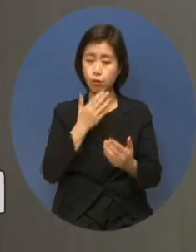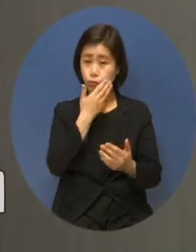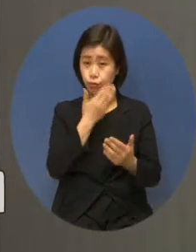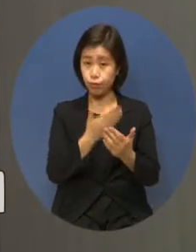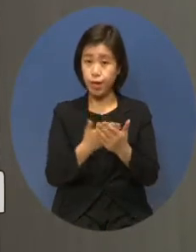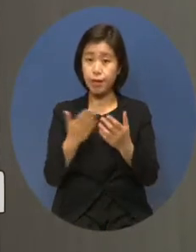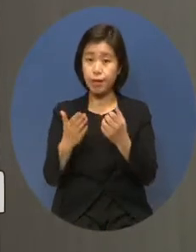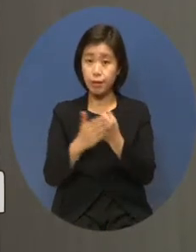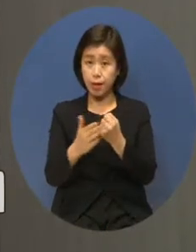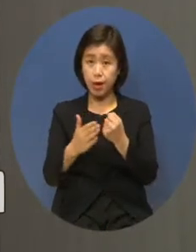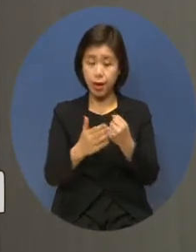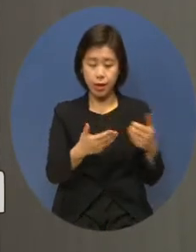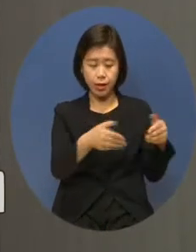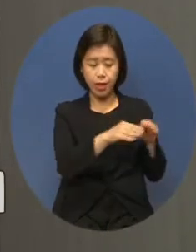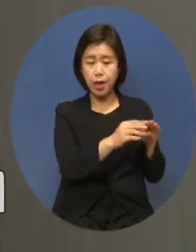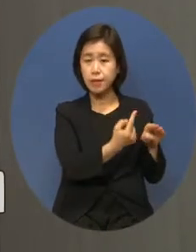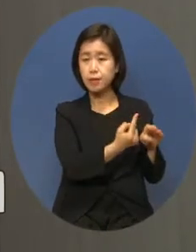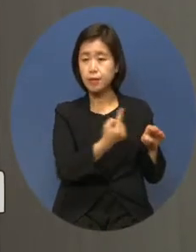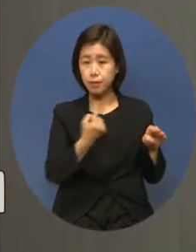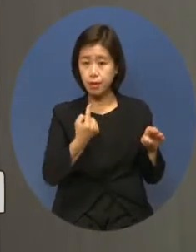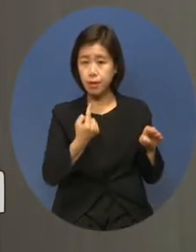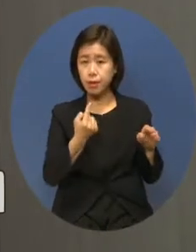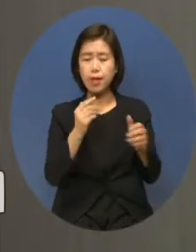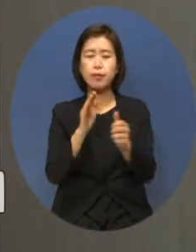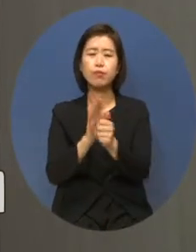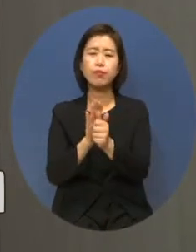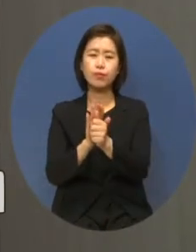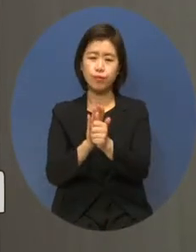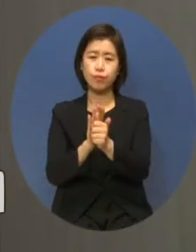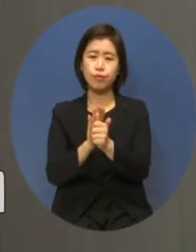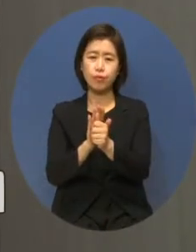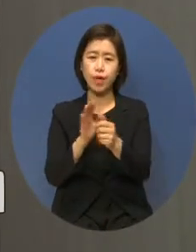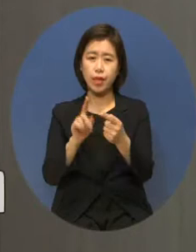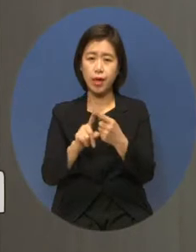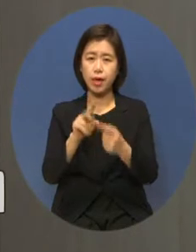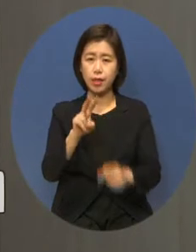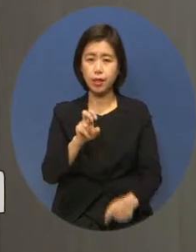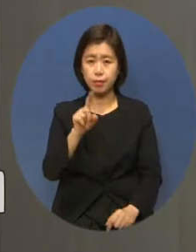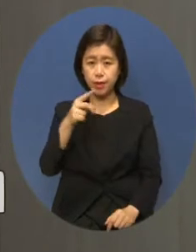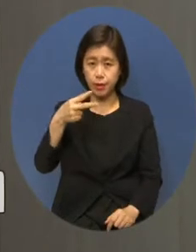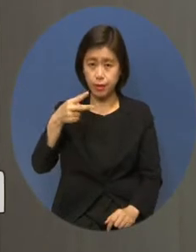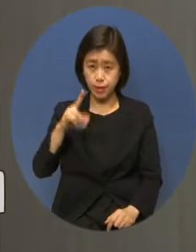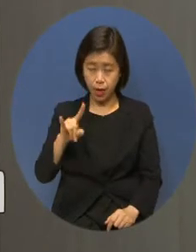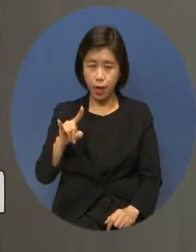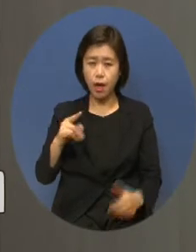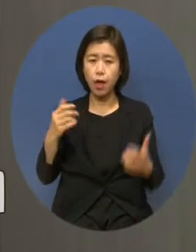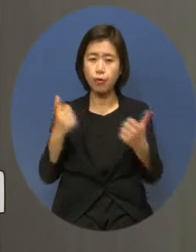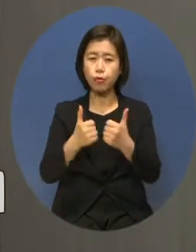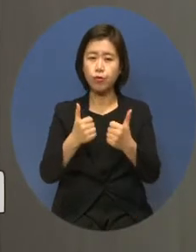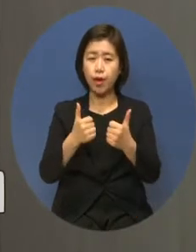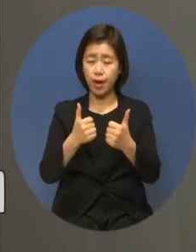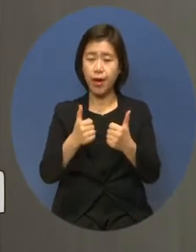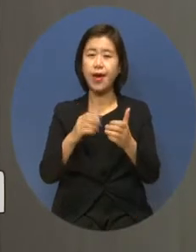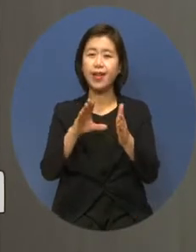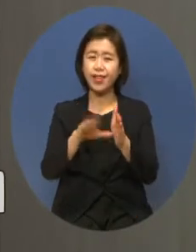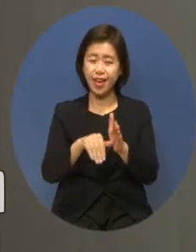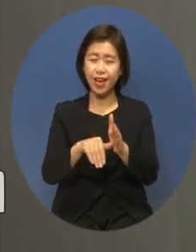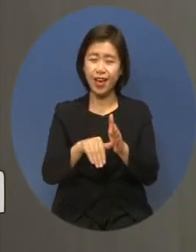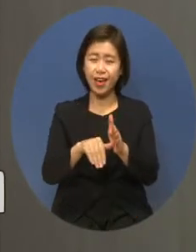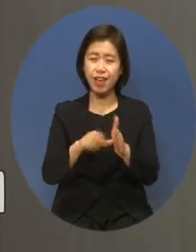탈시설 지원법이라고 하는 것을 21대 국회에서 명확하게 만들어 놓고 나가는 것이 22대도